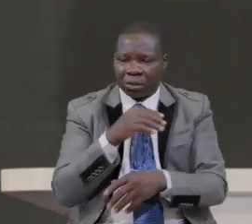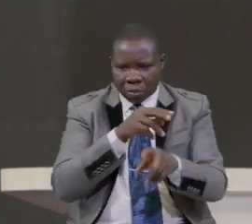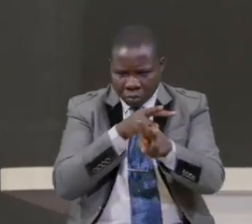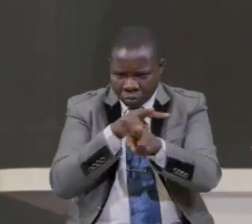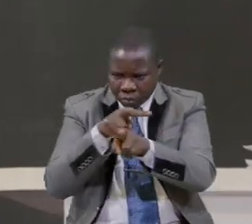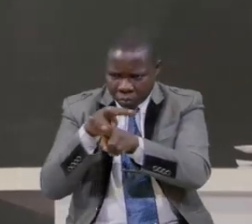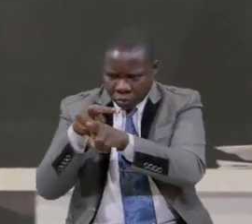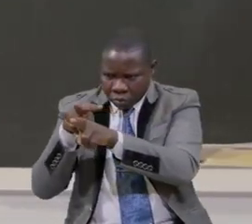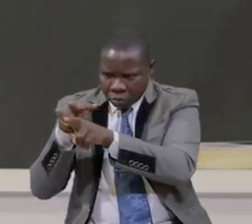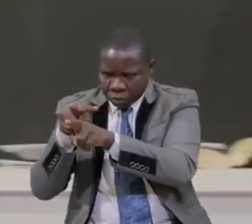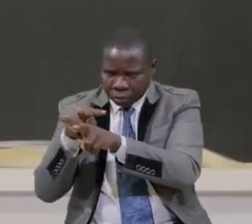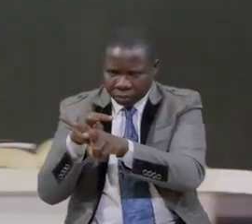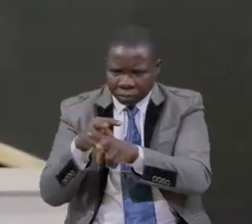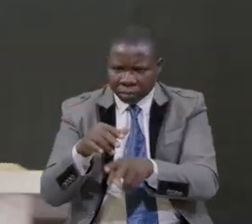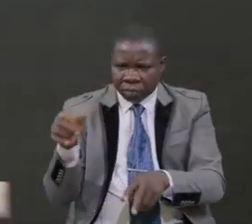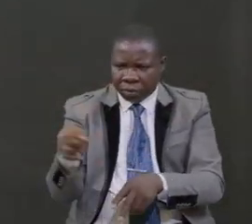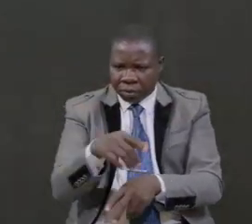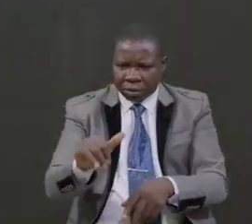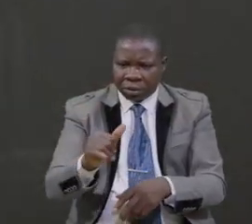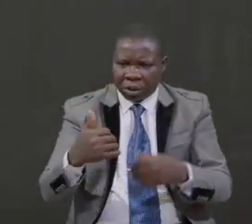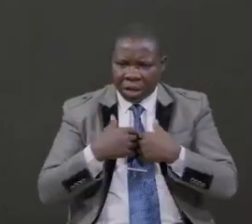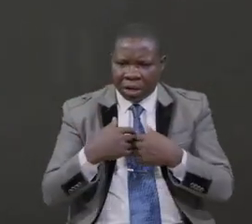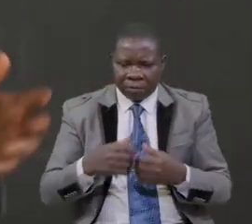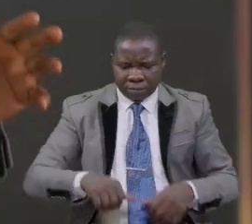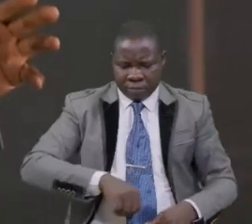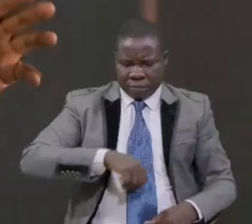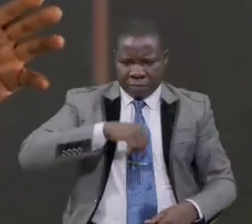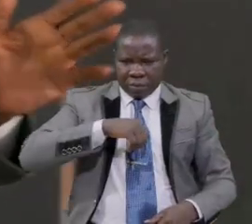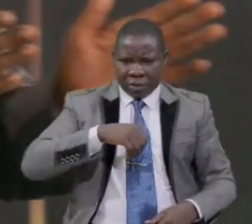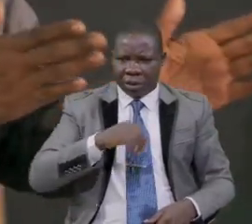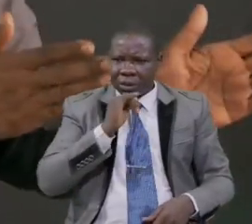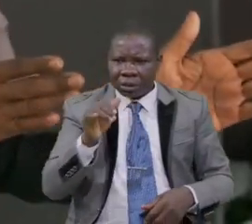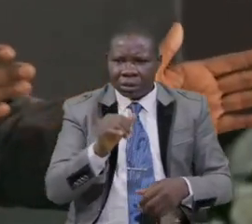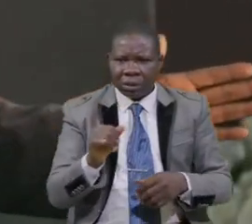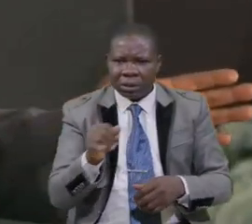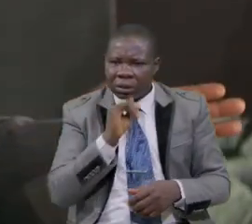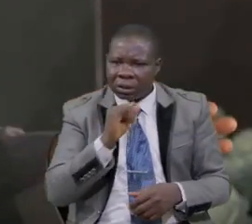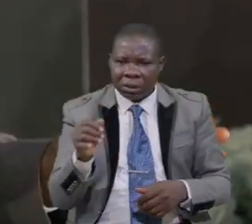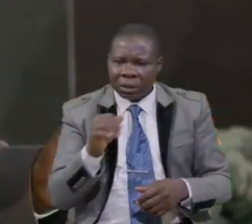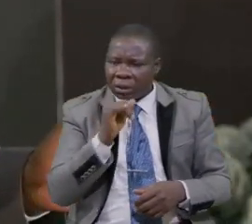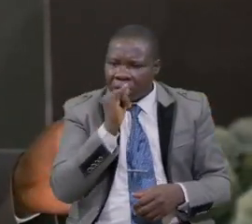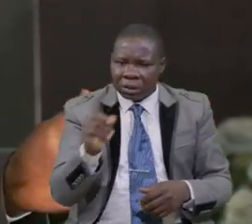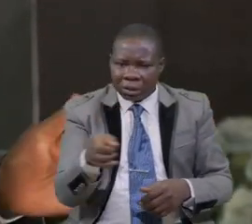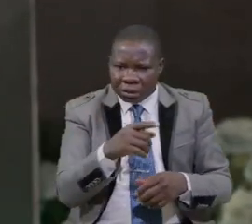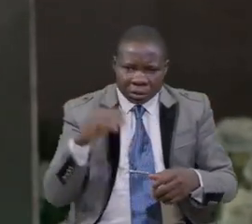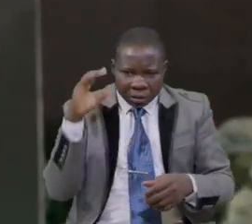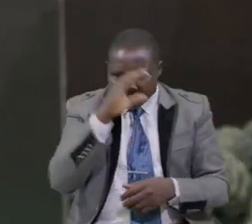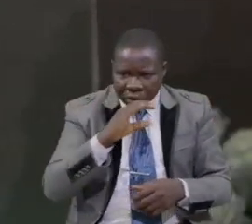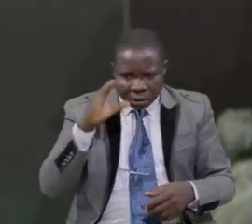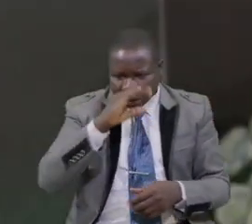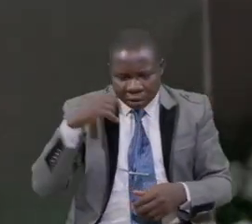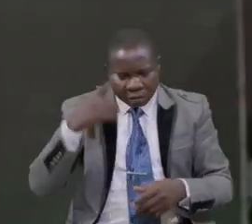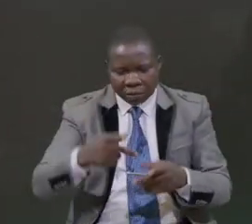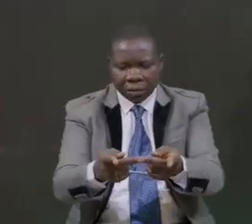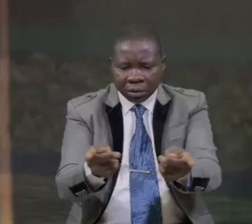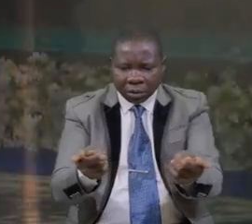Est-ce qu'il est orgueilleux? Est-ce qu'il est égocentrique? Est-ce qu'il est du genre à chercher la